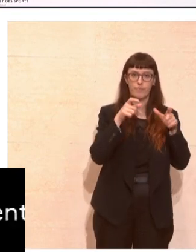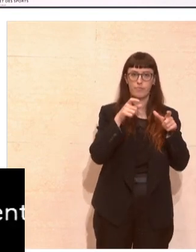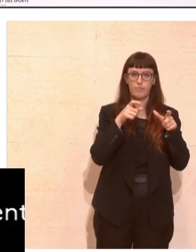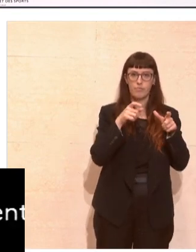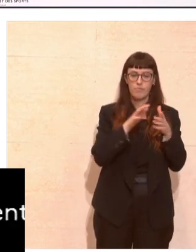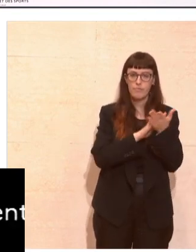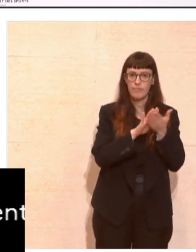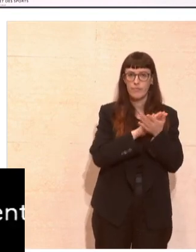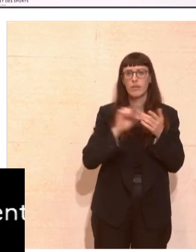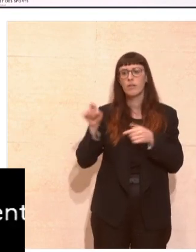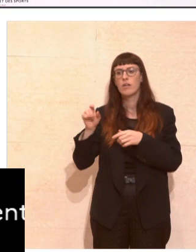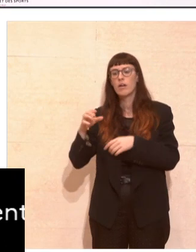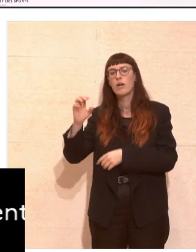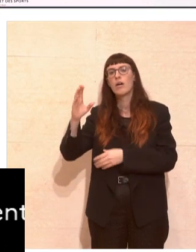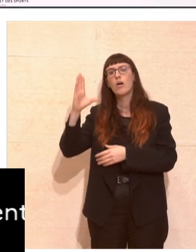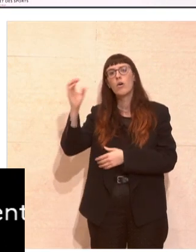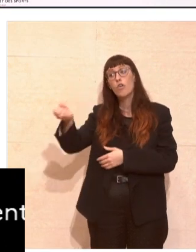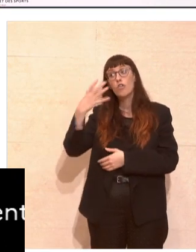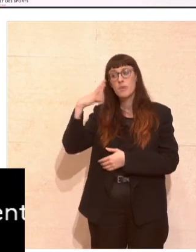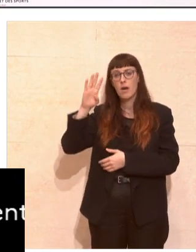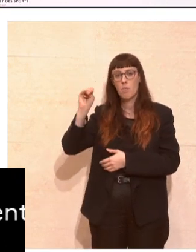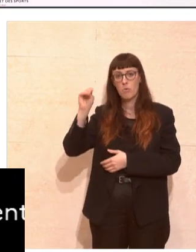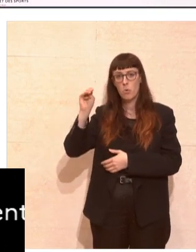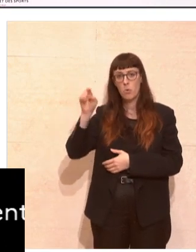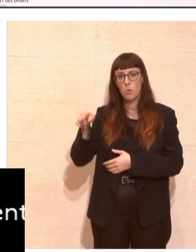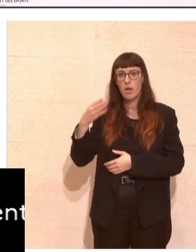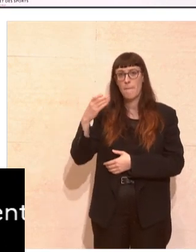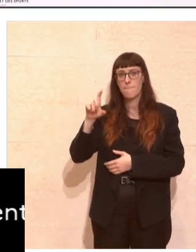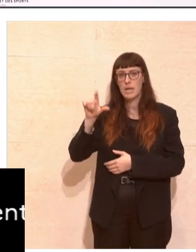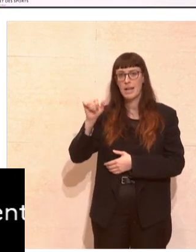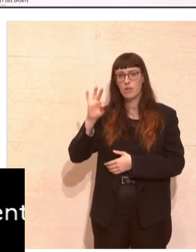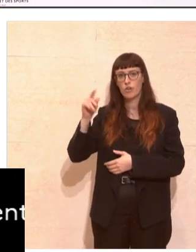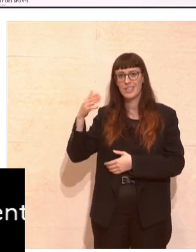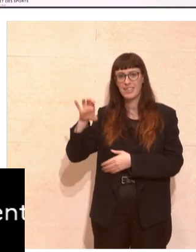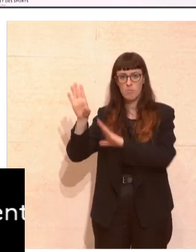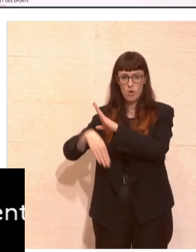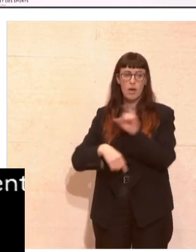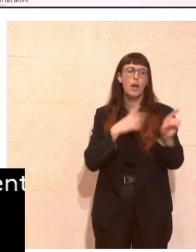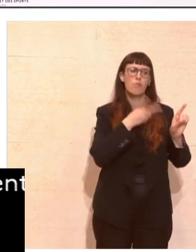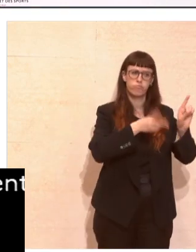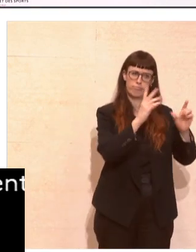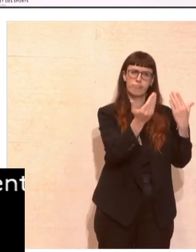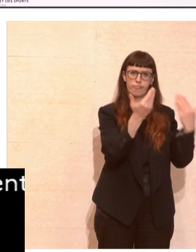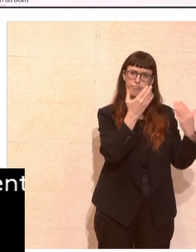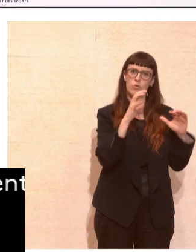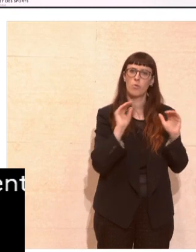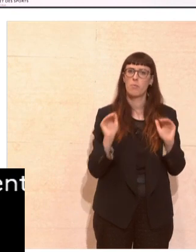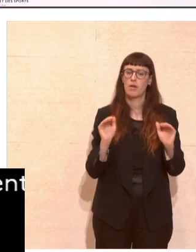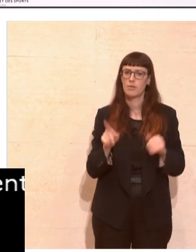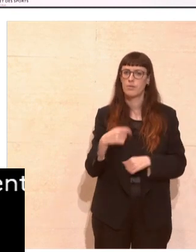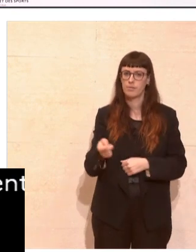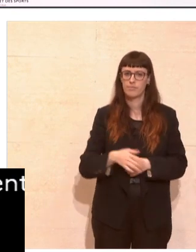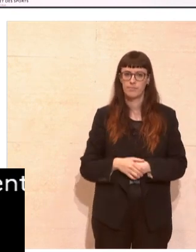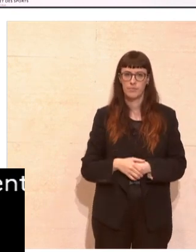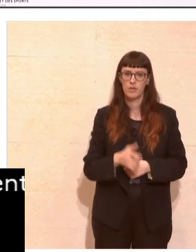lumière bleue, la mélatonine est moins forte, elle monte moins haut. Avec ces lumières, on remonte cette mélatonine. Et effectivement, il y a une diminution de la vigilance le soir, donc